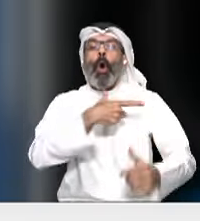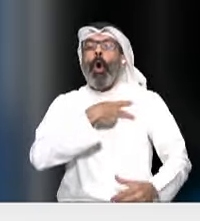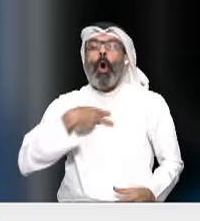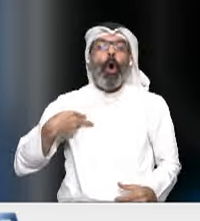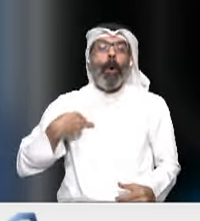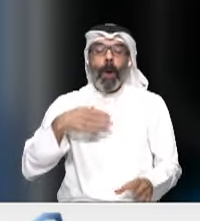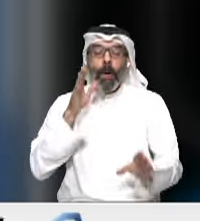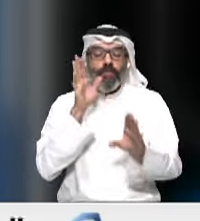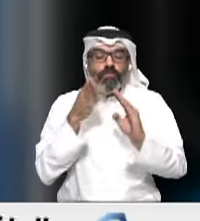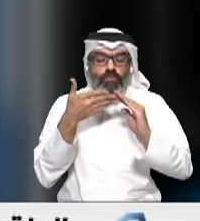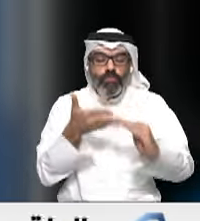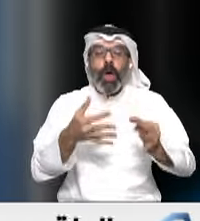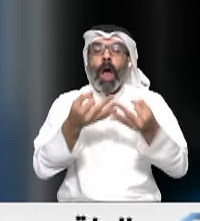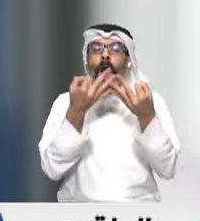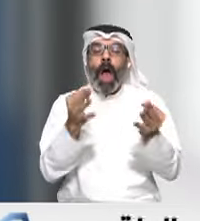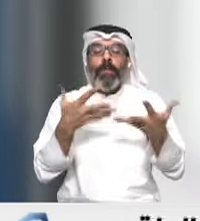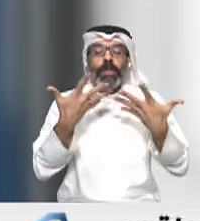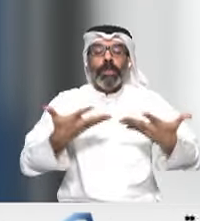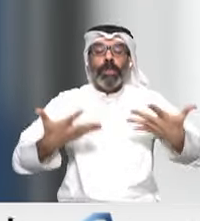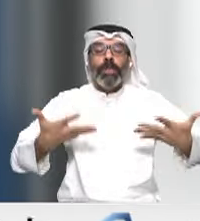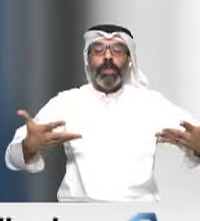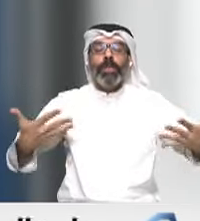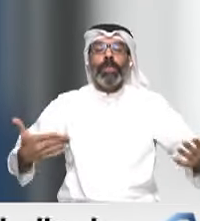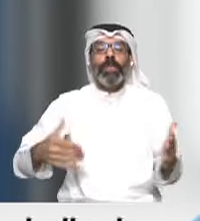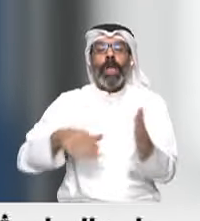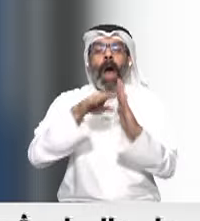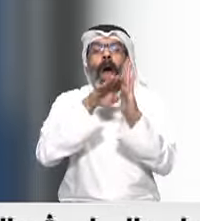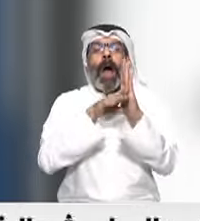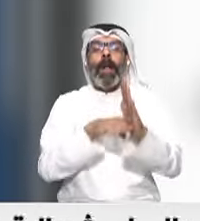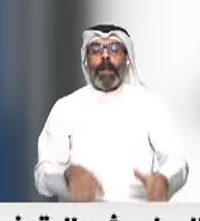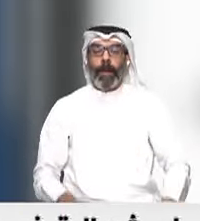متميزه سهله الوصول والتنفيذ